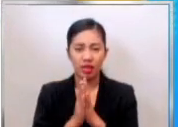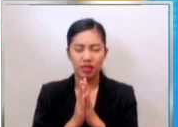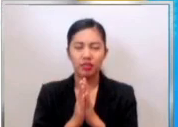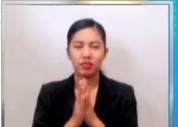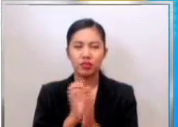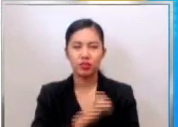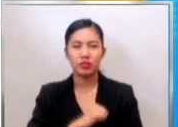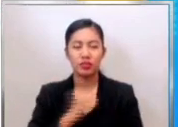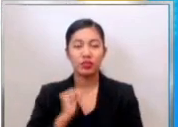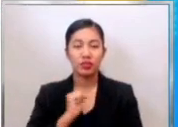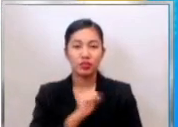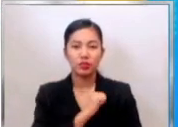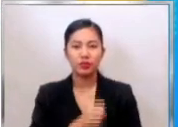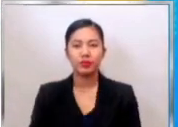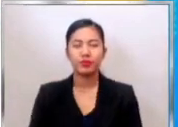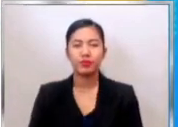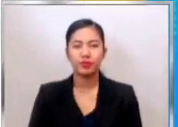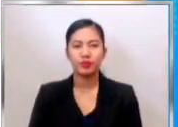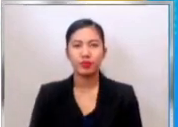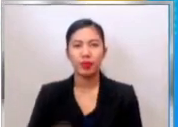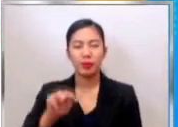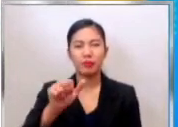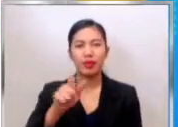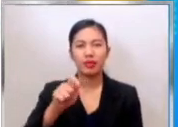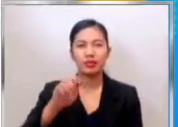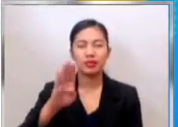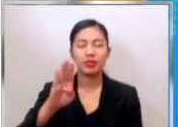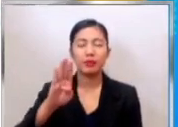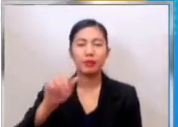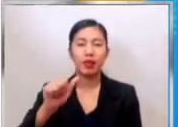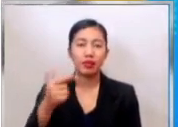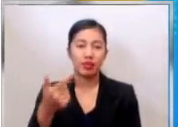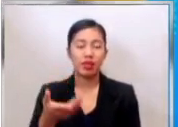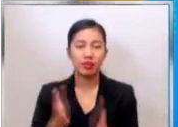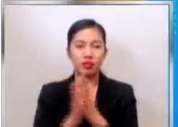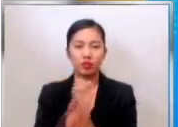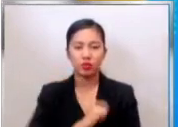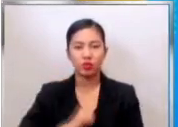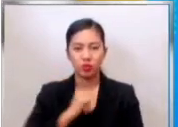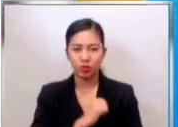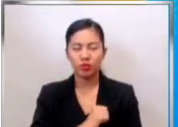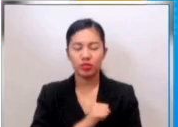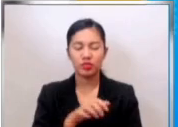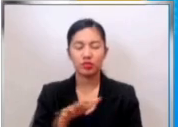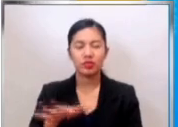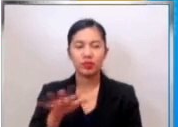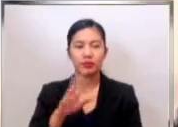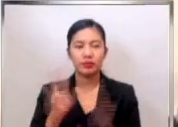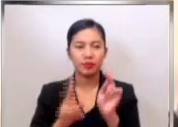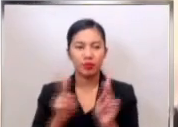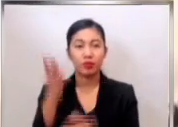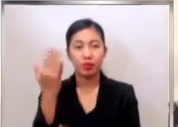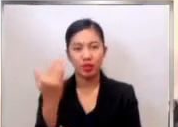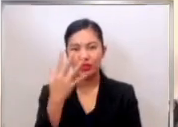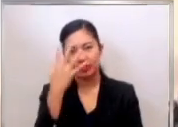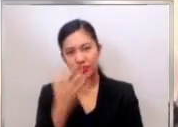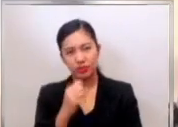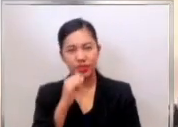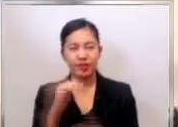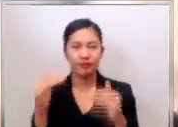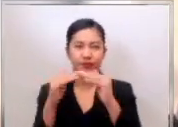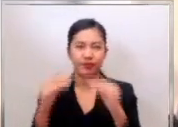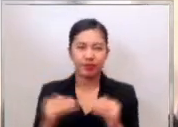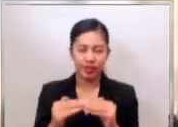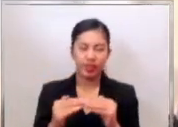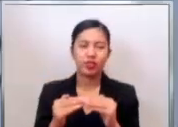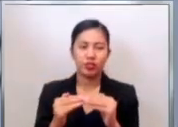humingi rin ang paumanhin si Matibag sa publiko para sa nangyari. Dala raw ito ng galit dahil hindi raw patas ang pagdinig. Sinusubukan pang kunin